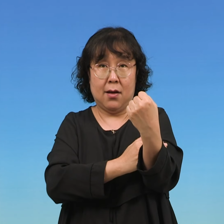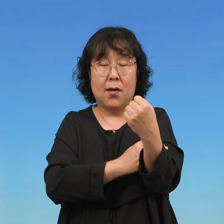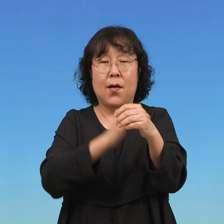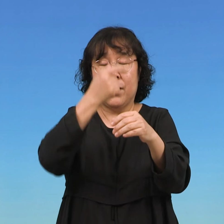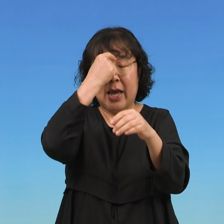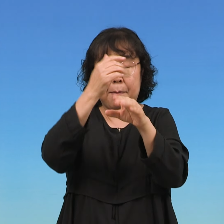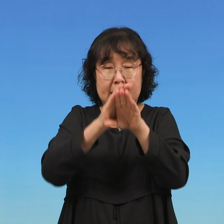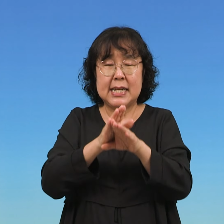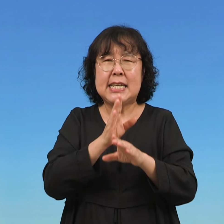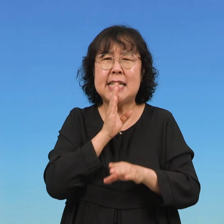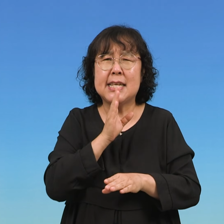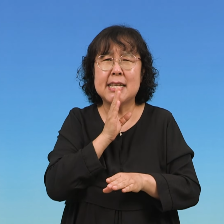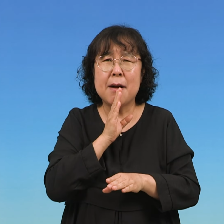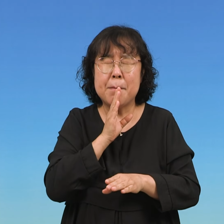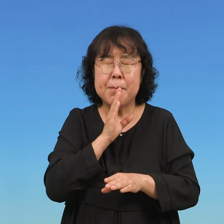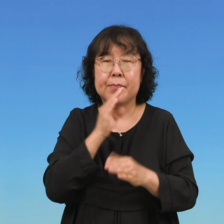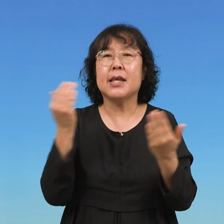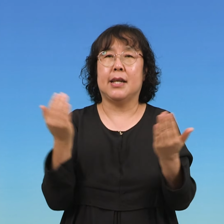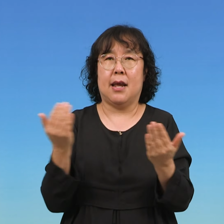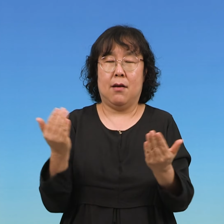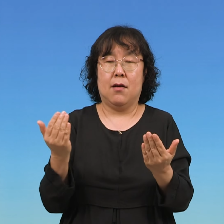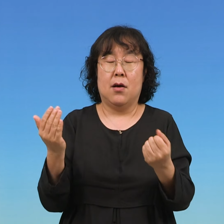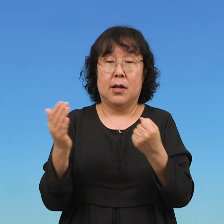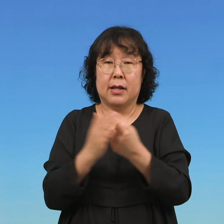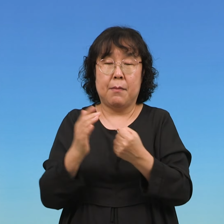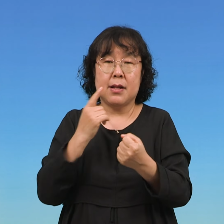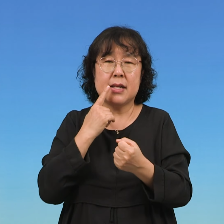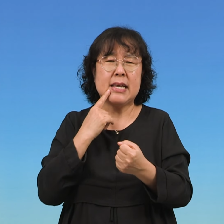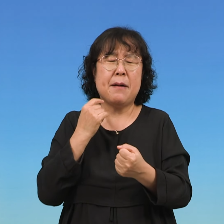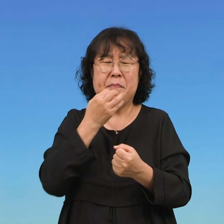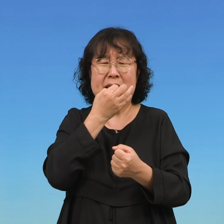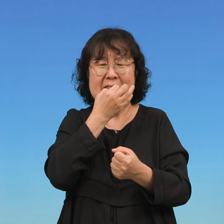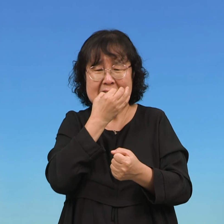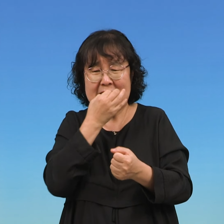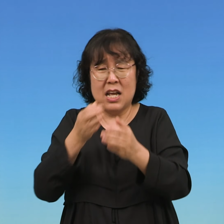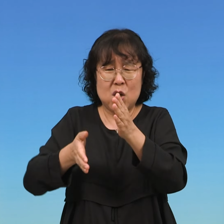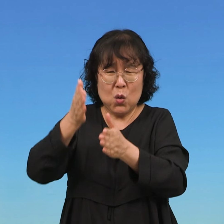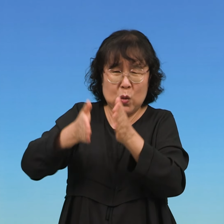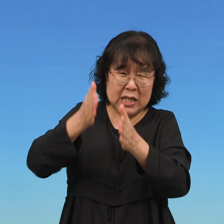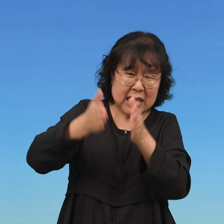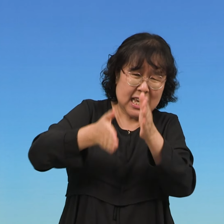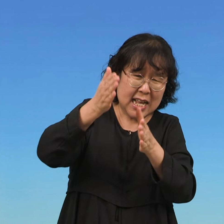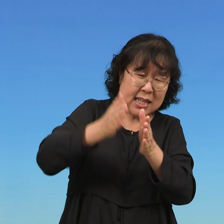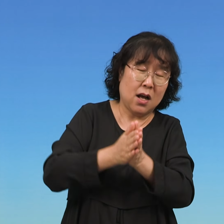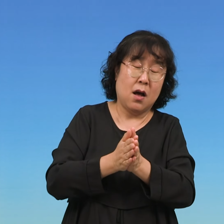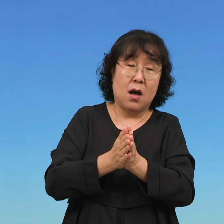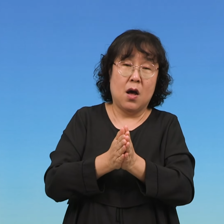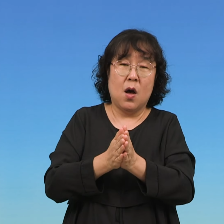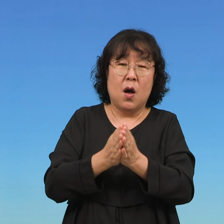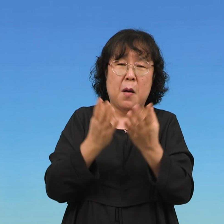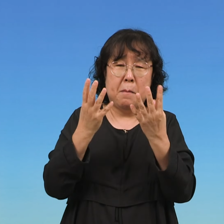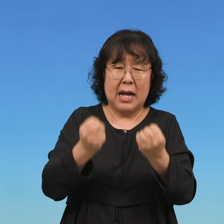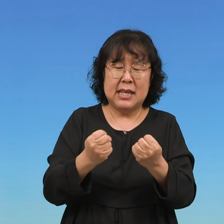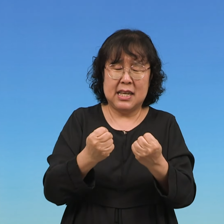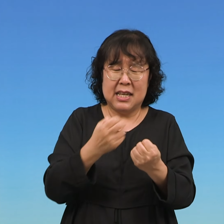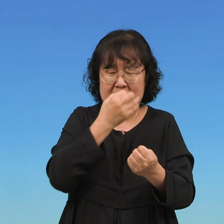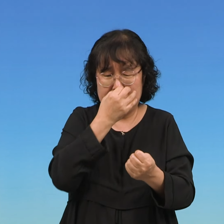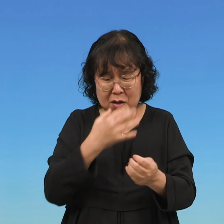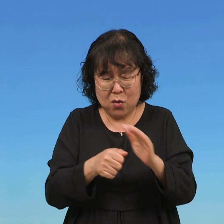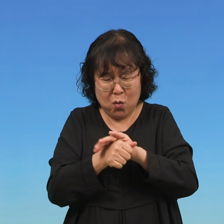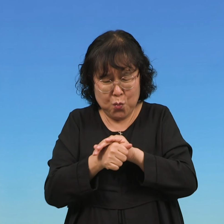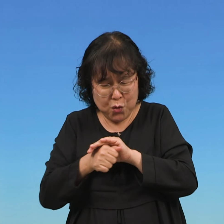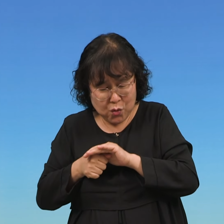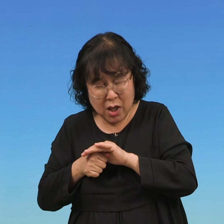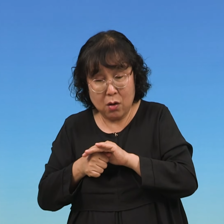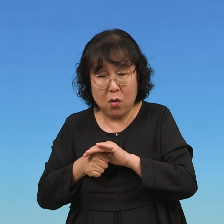예배는 사건이에요 그 탐욕의 도시에서 너무 많이 찔리고 능력 없다고 무능력하다고 너무 많이 위축이